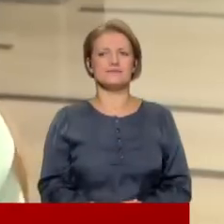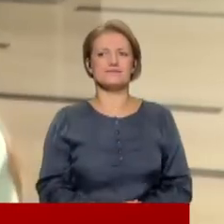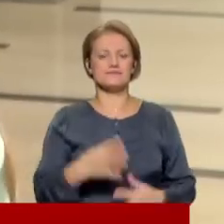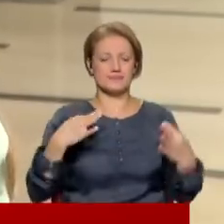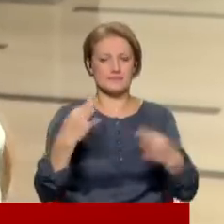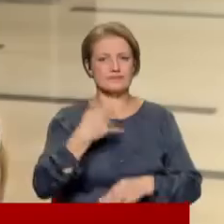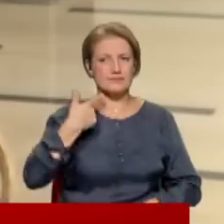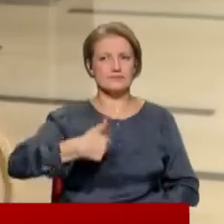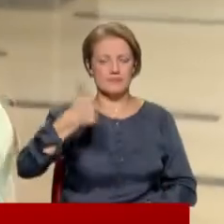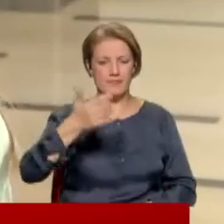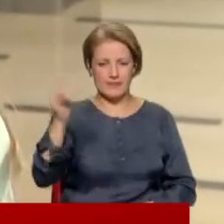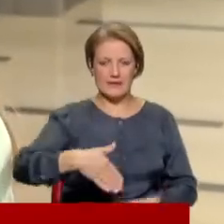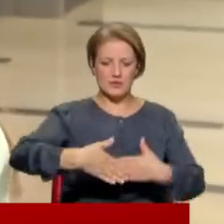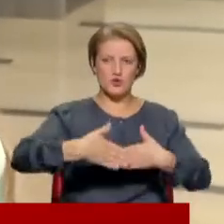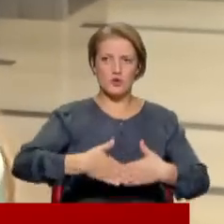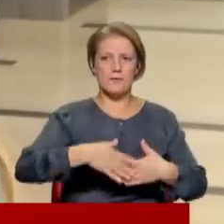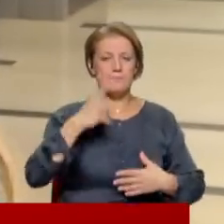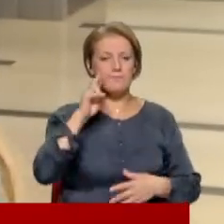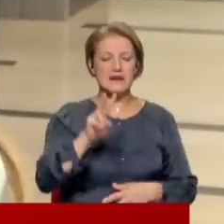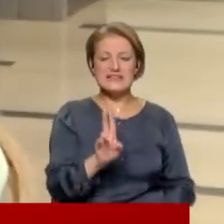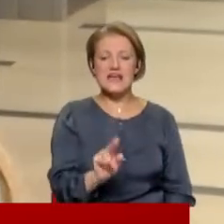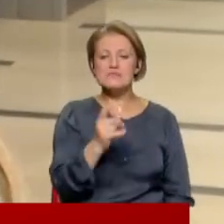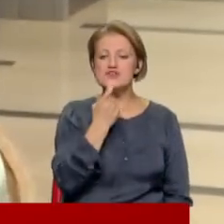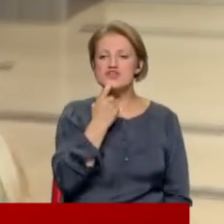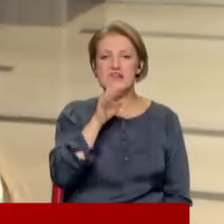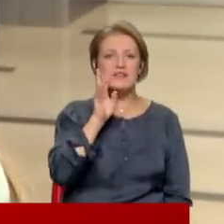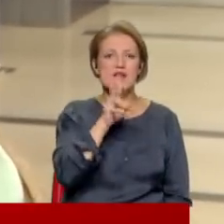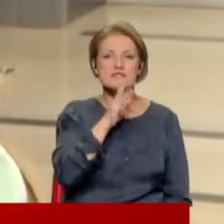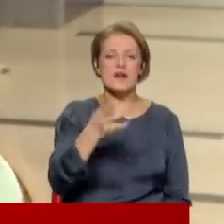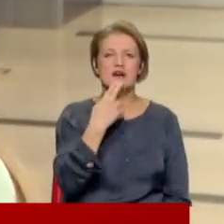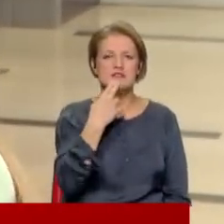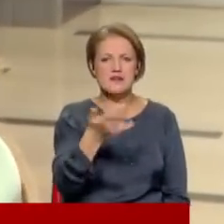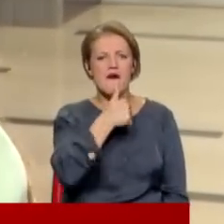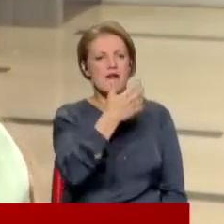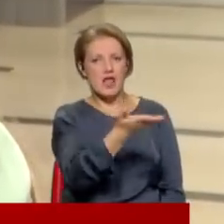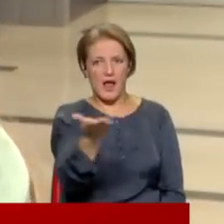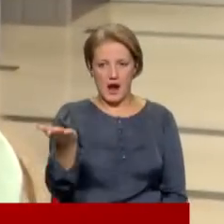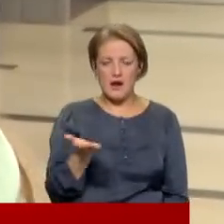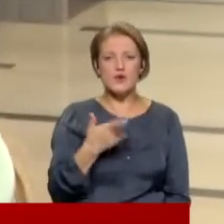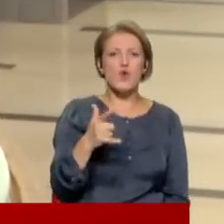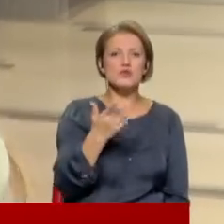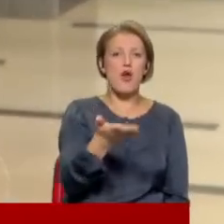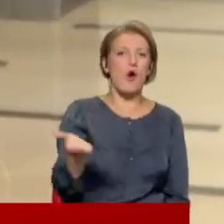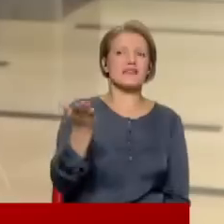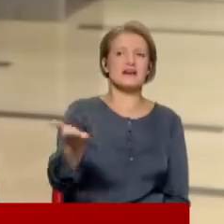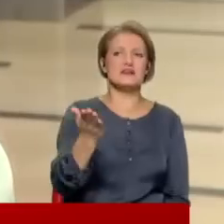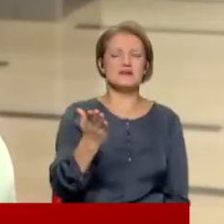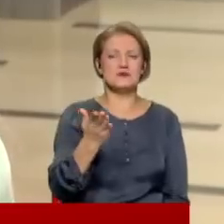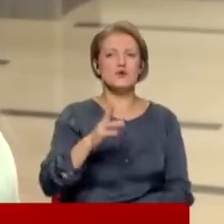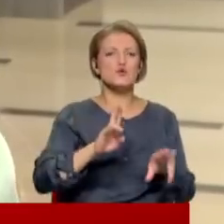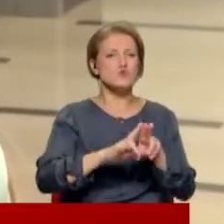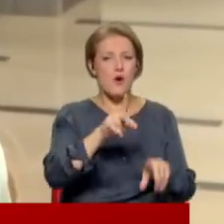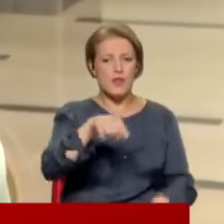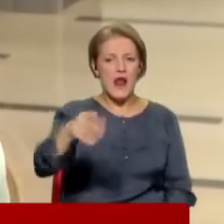Sayın Başkan geldi, tokalaşırken baktı 70 yaşında teyzeler, kadınlar, erkekler oradaydı, köylüler oradaydı. Sayın Kurtulmuş tabii